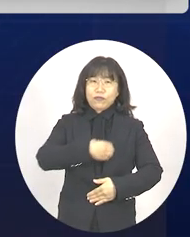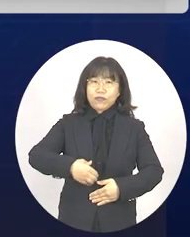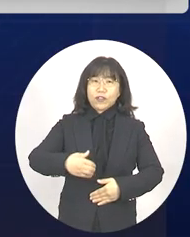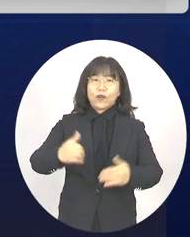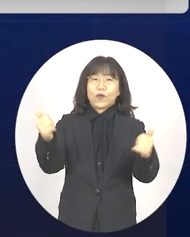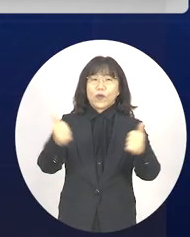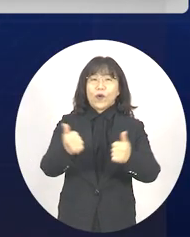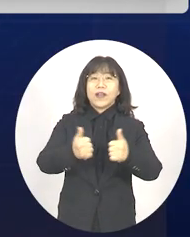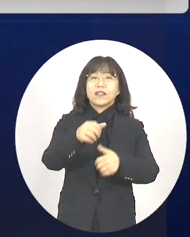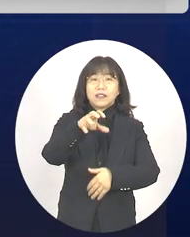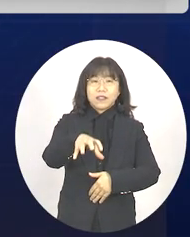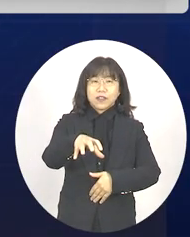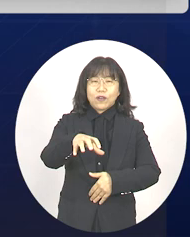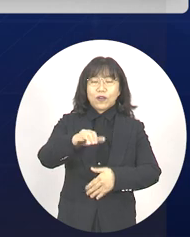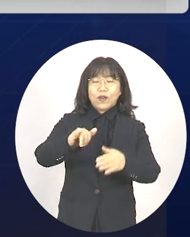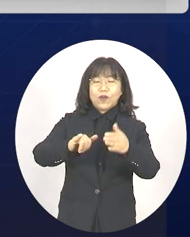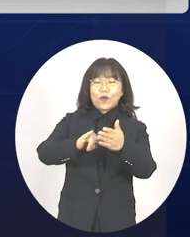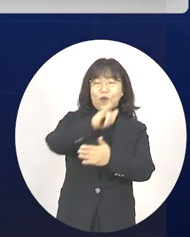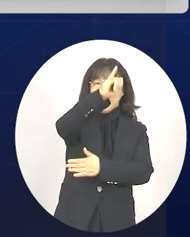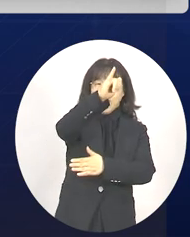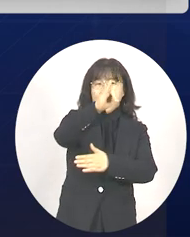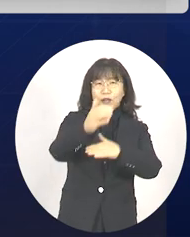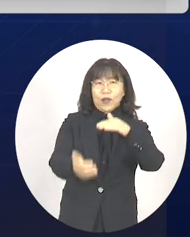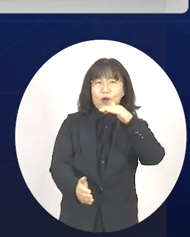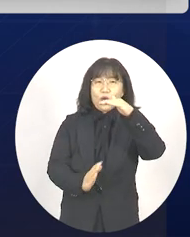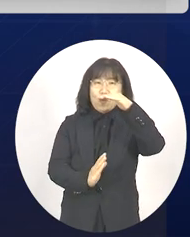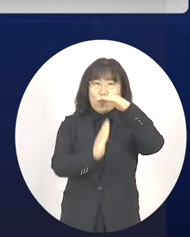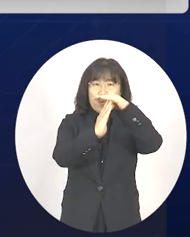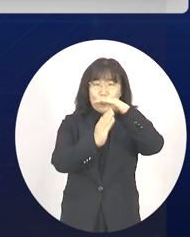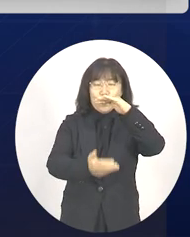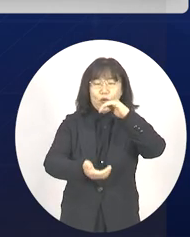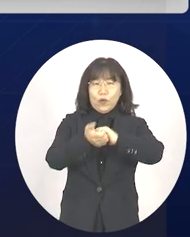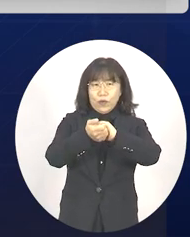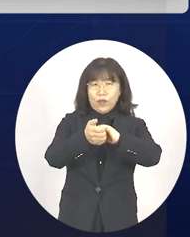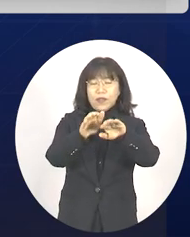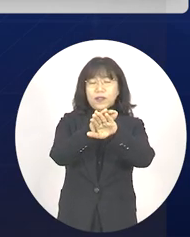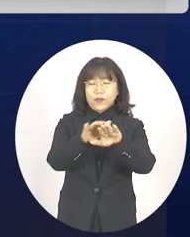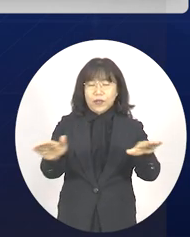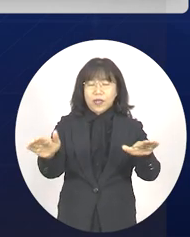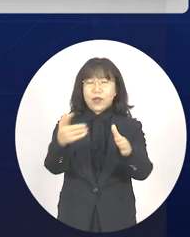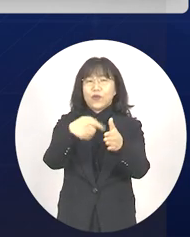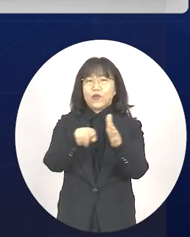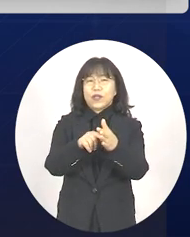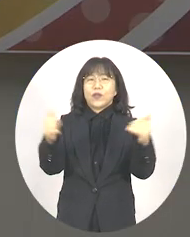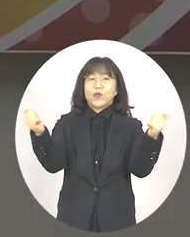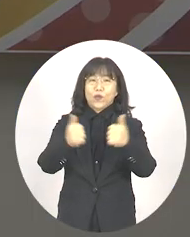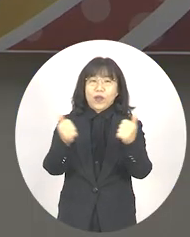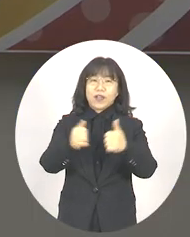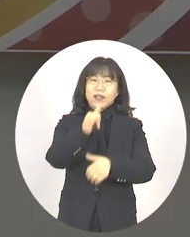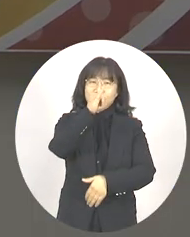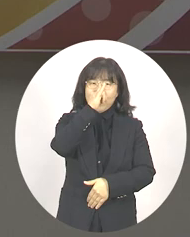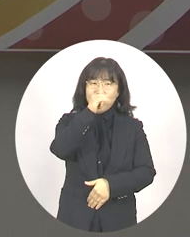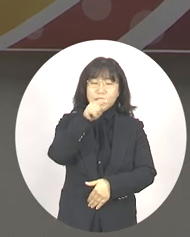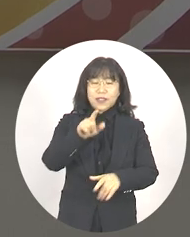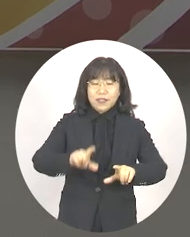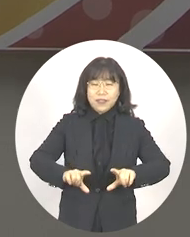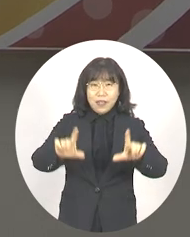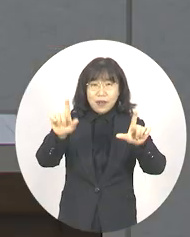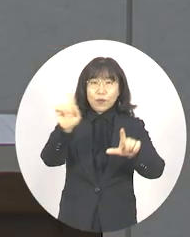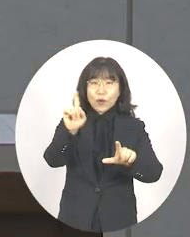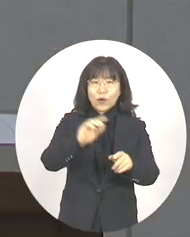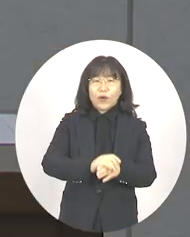대회의실에서 강서구 공항 고도 제한 완화 추진위원회 회의가 개최됐습니다. 이날 회의에는